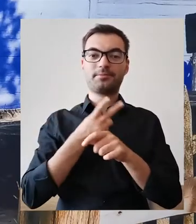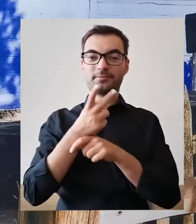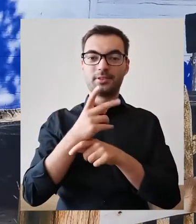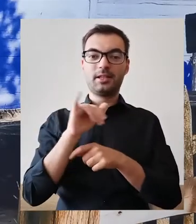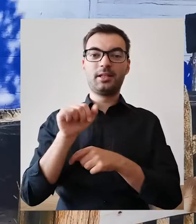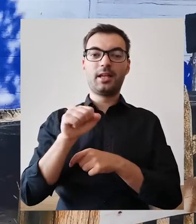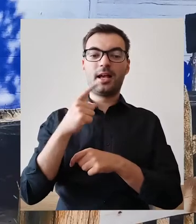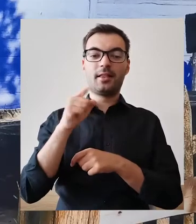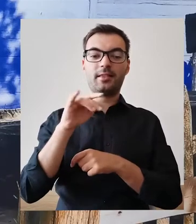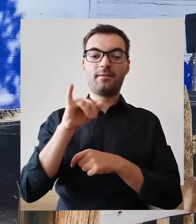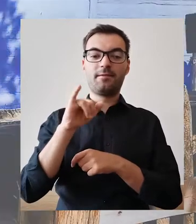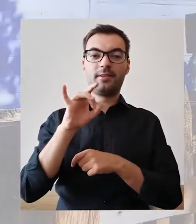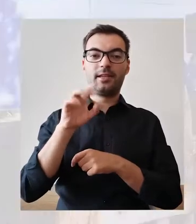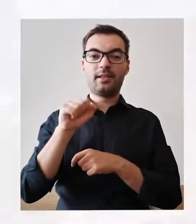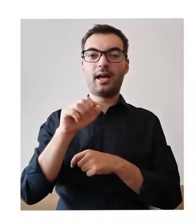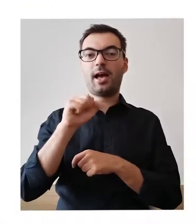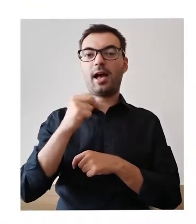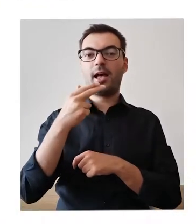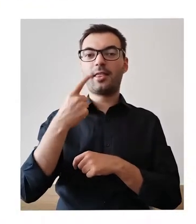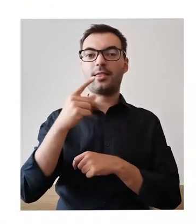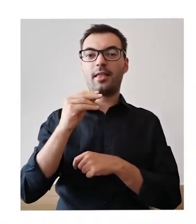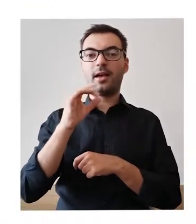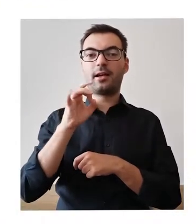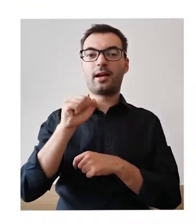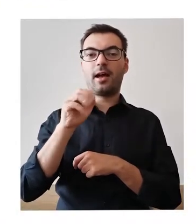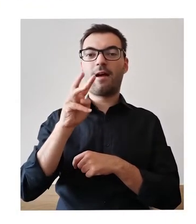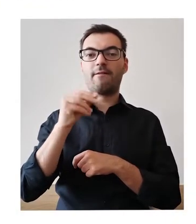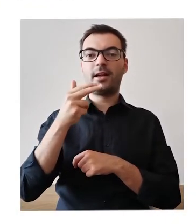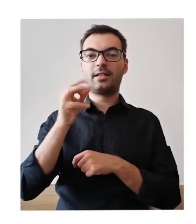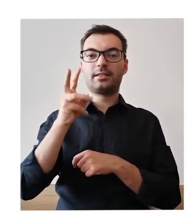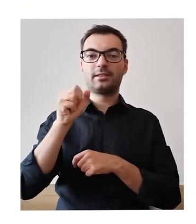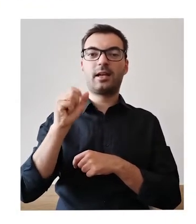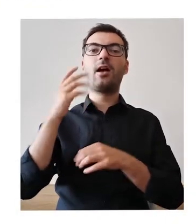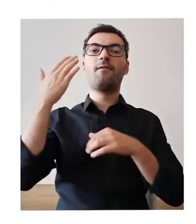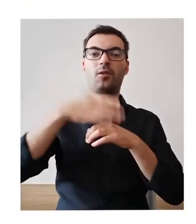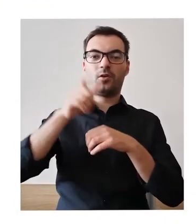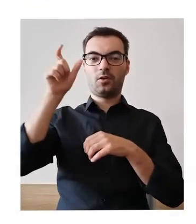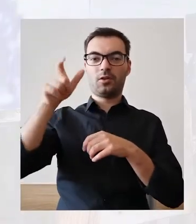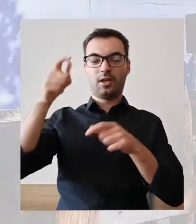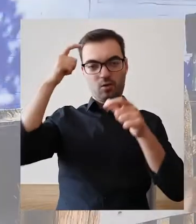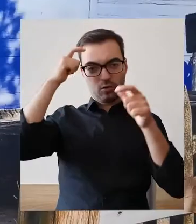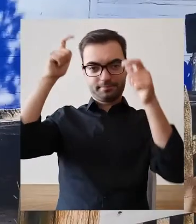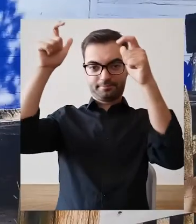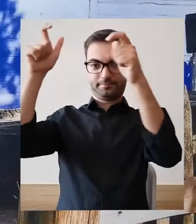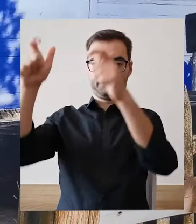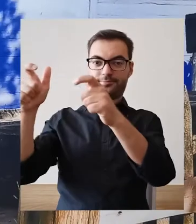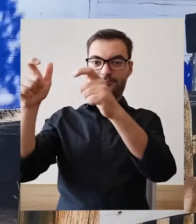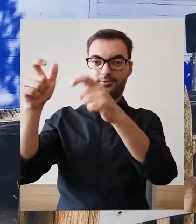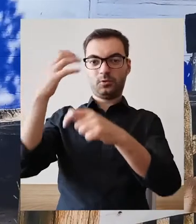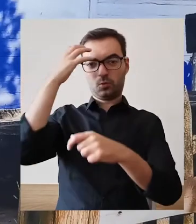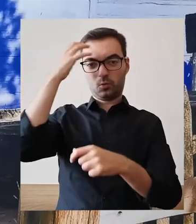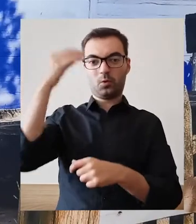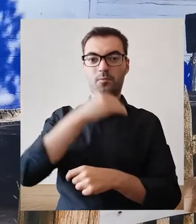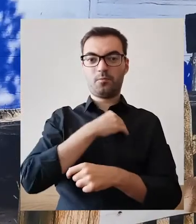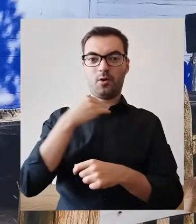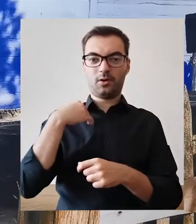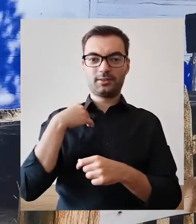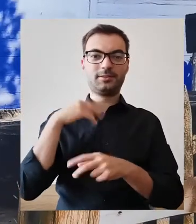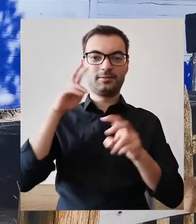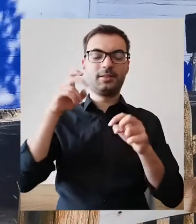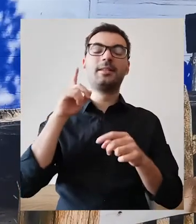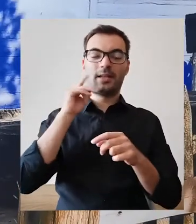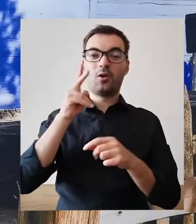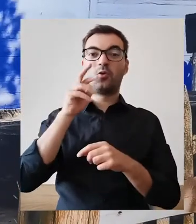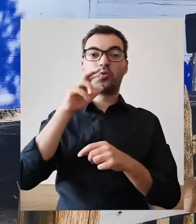jadwiga amerykańska i to ona została ostatecznie koronowana na króla polski i tak zgadza się to nie przejęzyczyłam